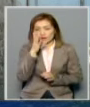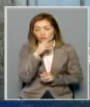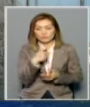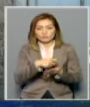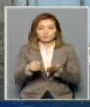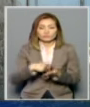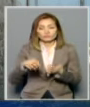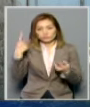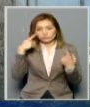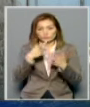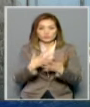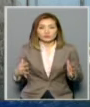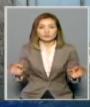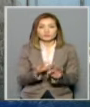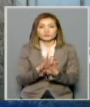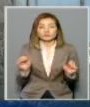қаламы түспей